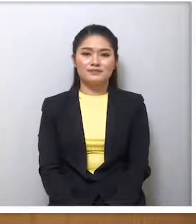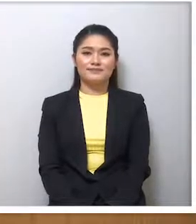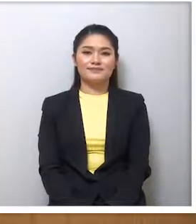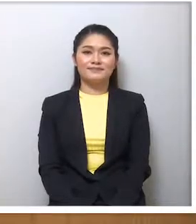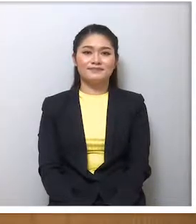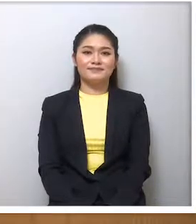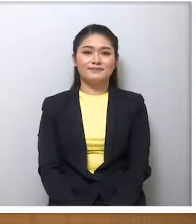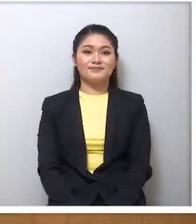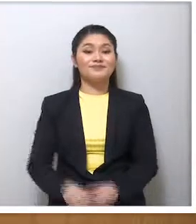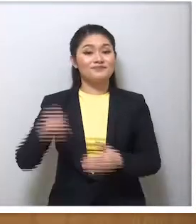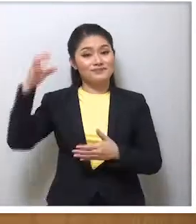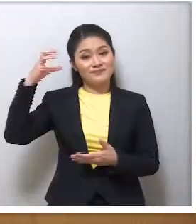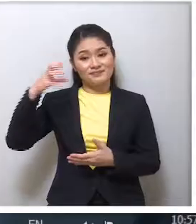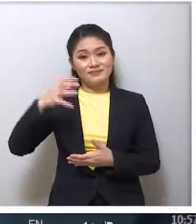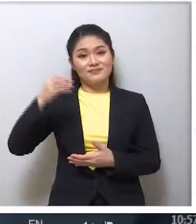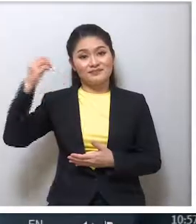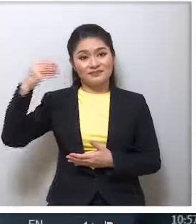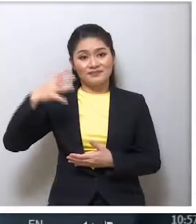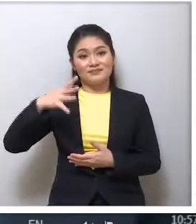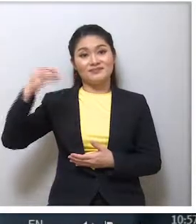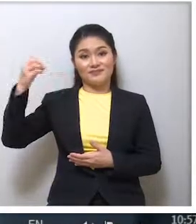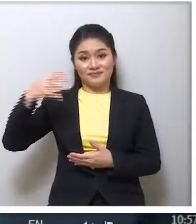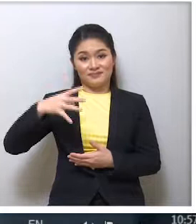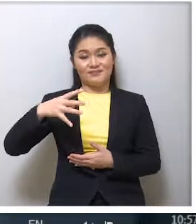ตัวสปอตไลท์เราอาจจะจับ